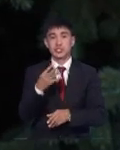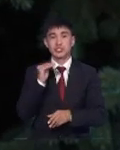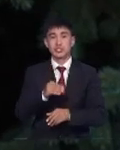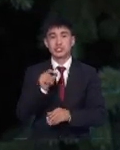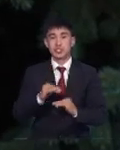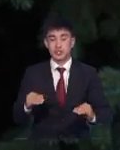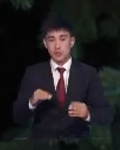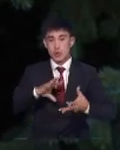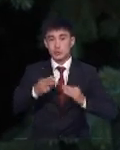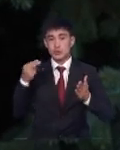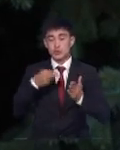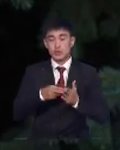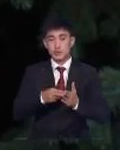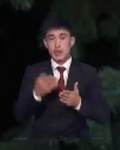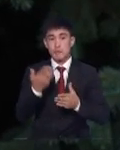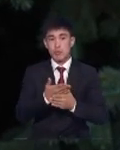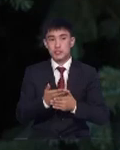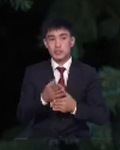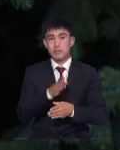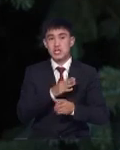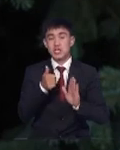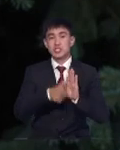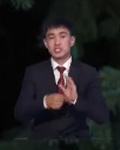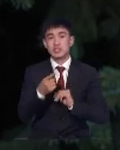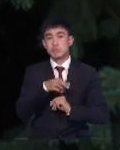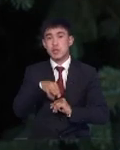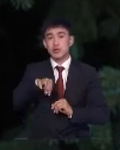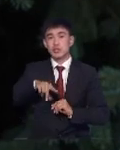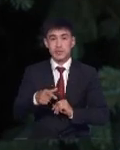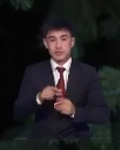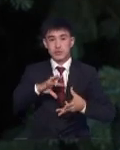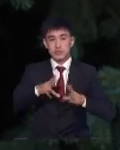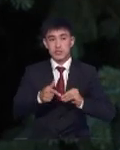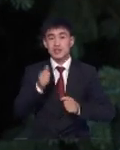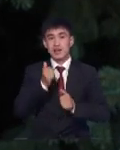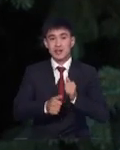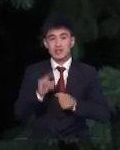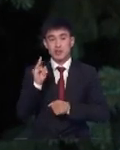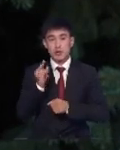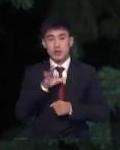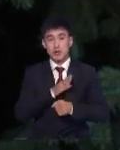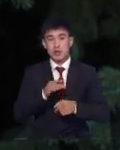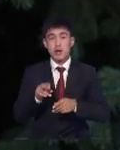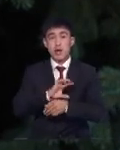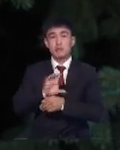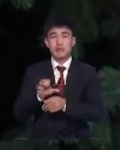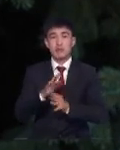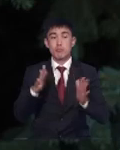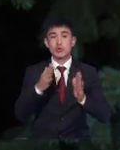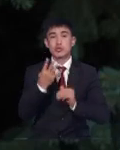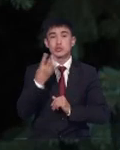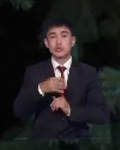тысячи детей. Общая сумма оказанной помощи составила 61 миллион тенге. В результате на каждого ребенка было перечислено чуть